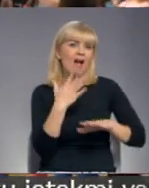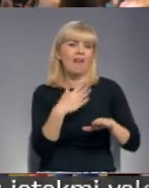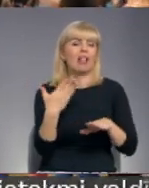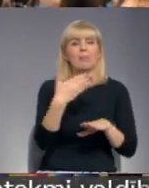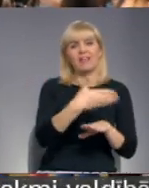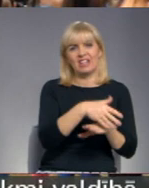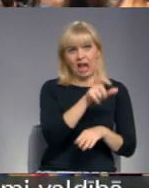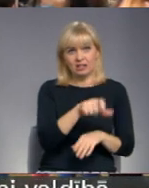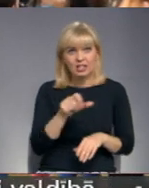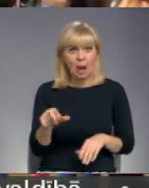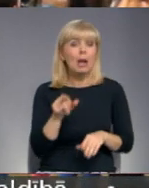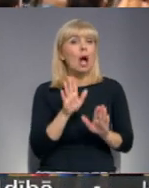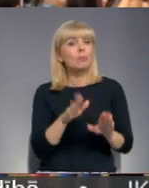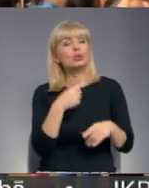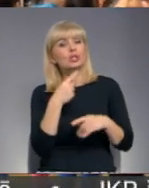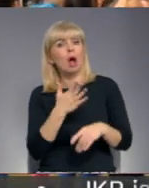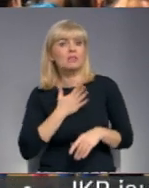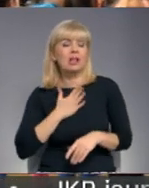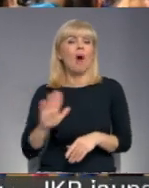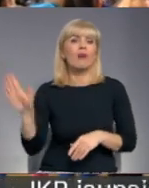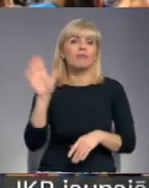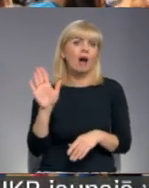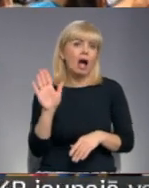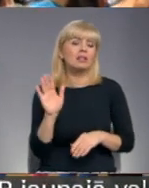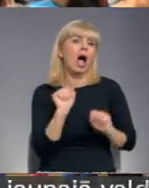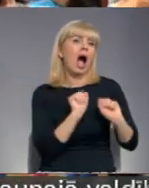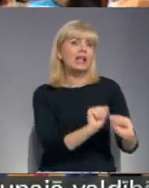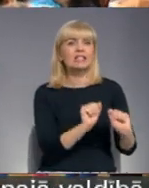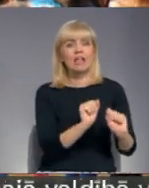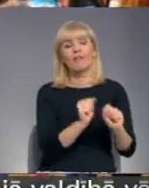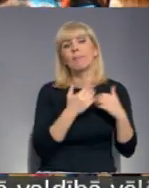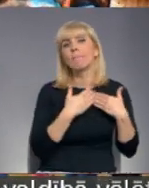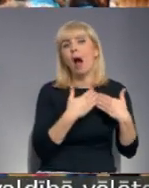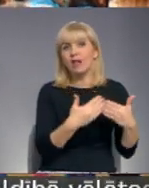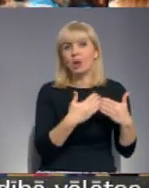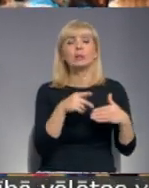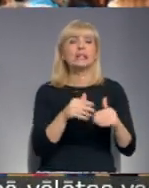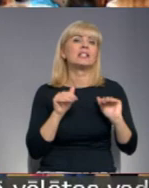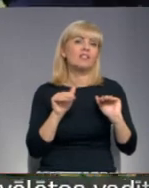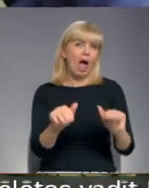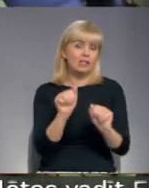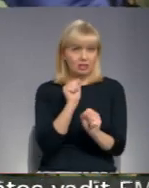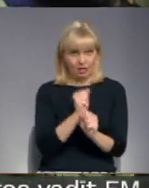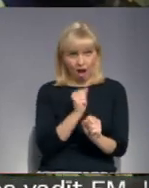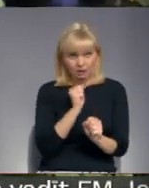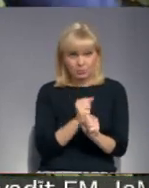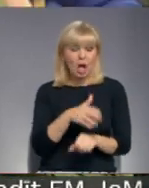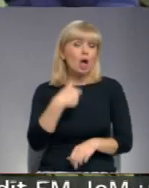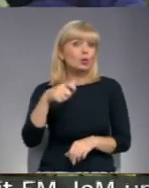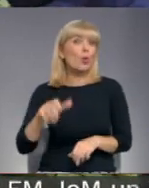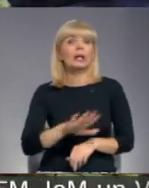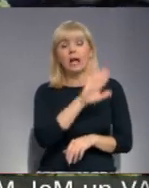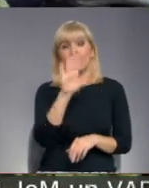par to, ka būt savam valsts aizstāvim patriotam, ka tas ir svēts darbs. Skolēnu